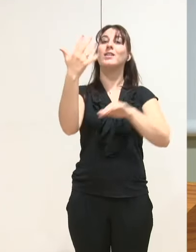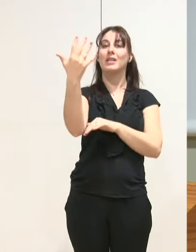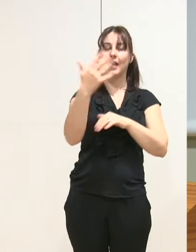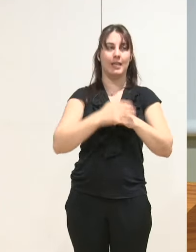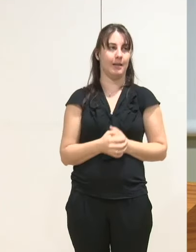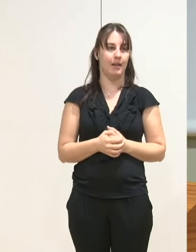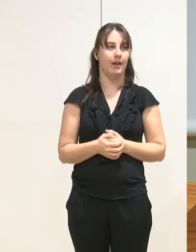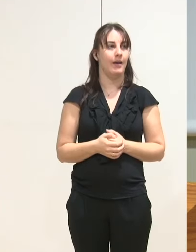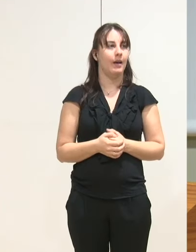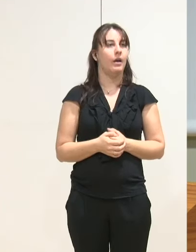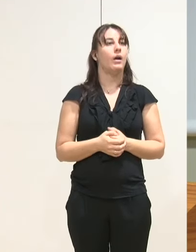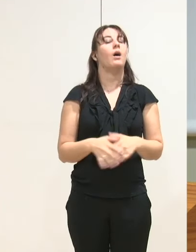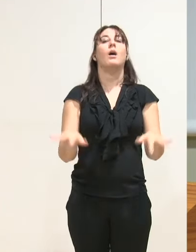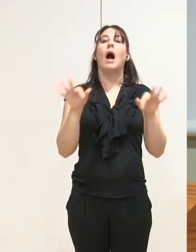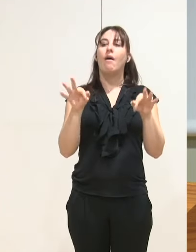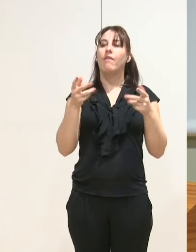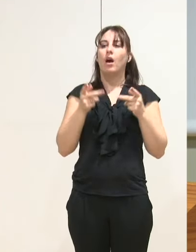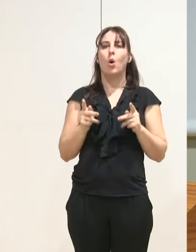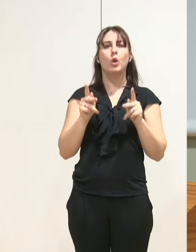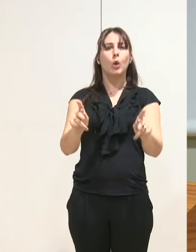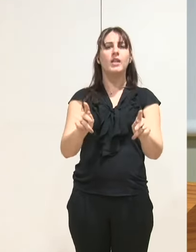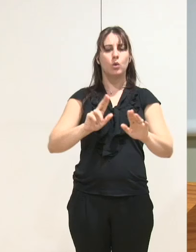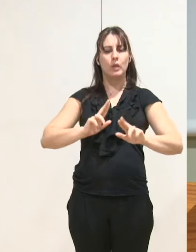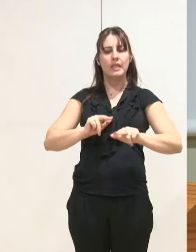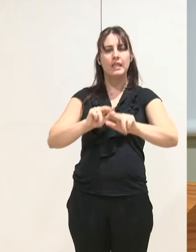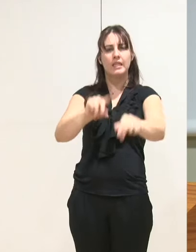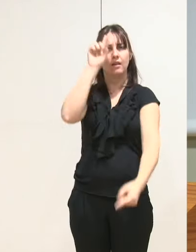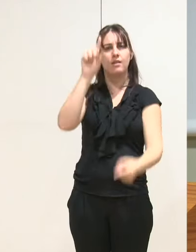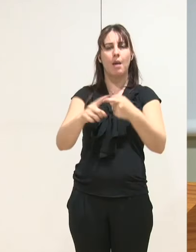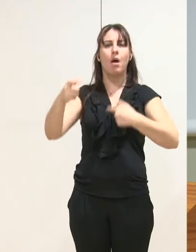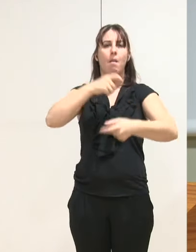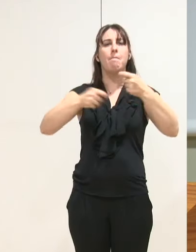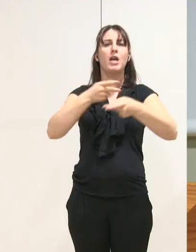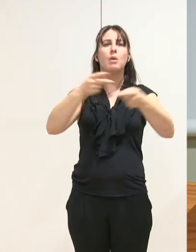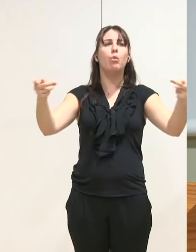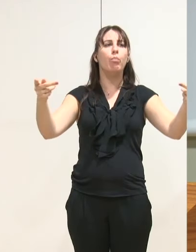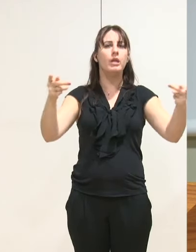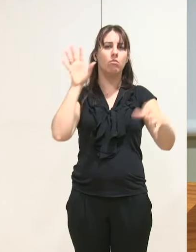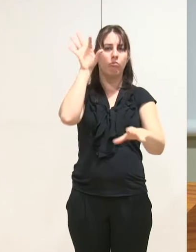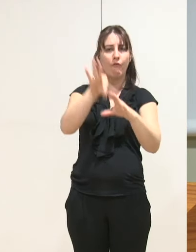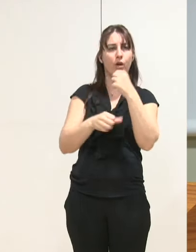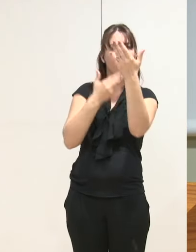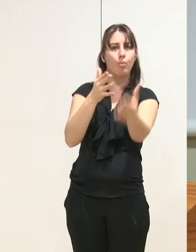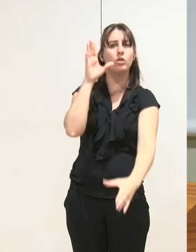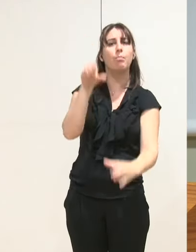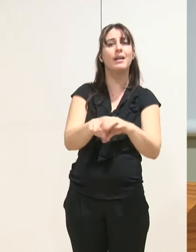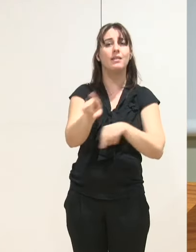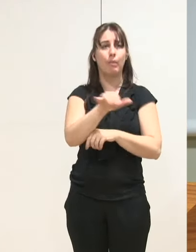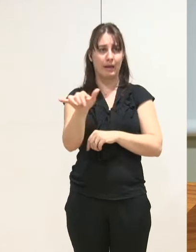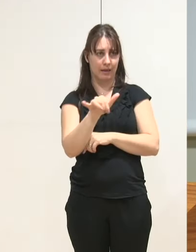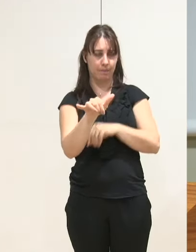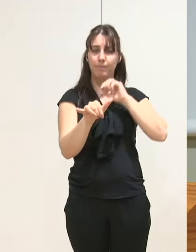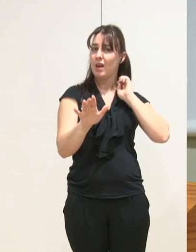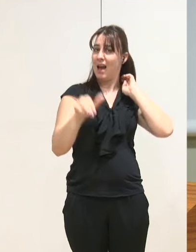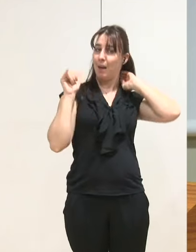65 il s'agit d'autorisation à signer pour des marchés publics je le mets au voix qui ne prend pas part au vote